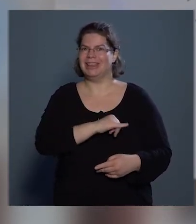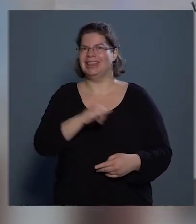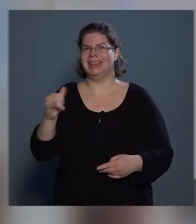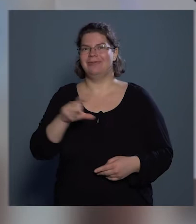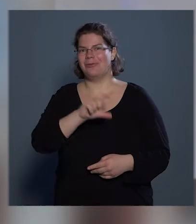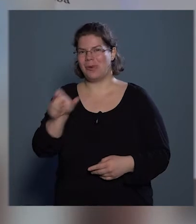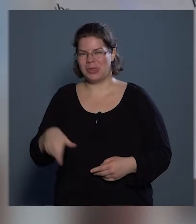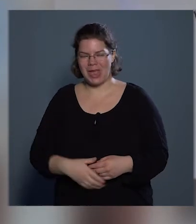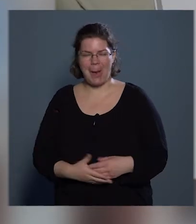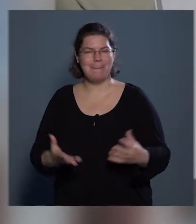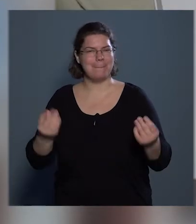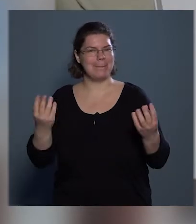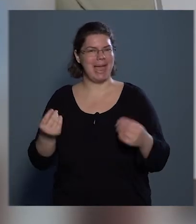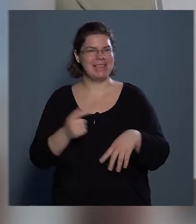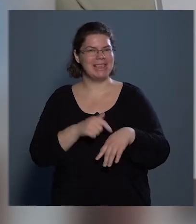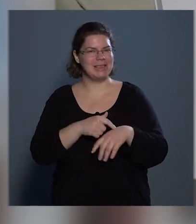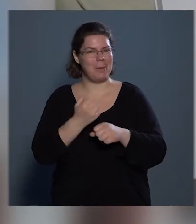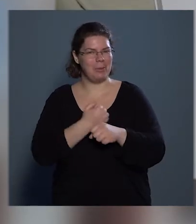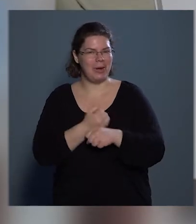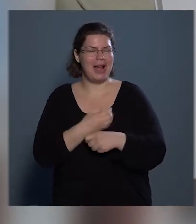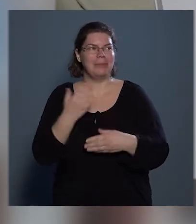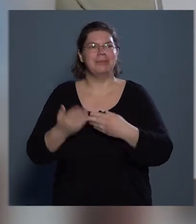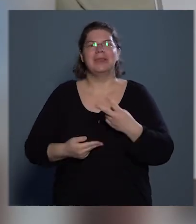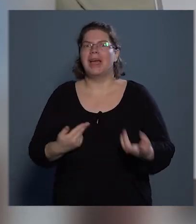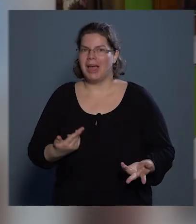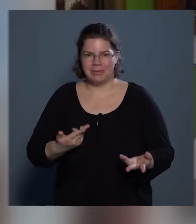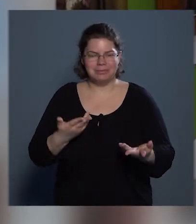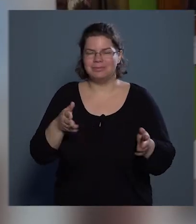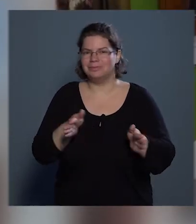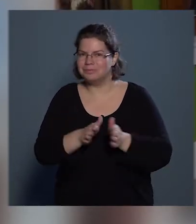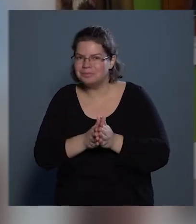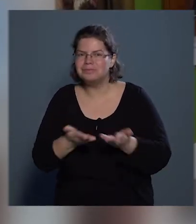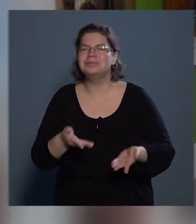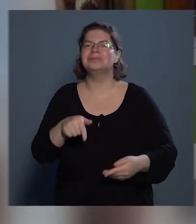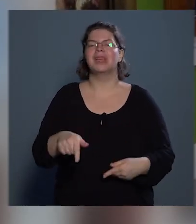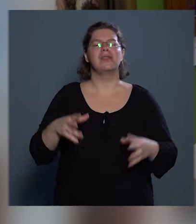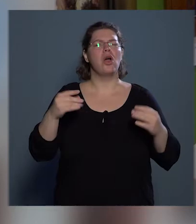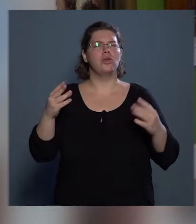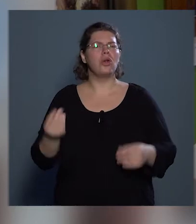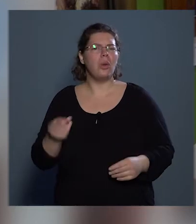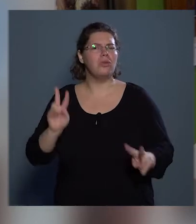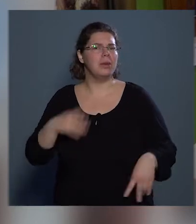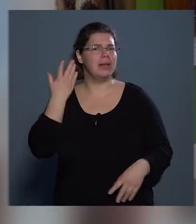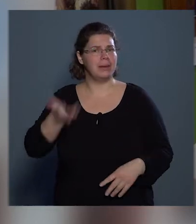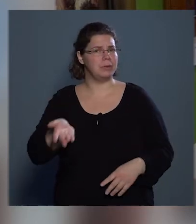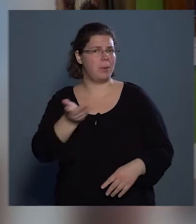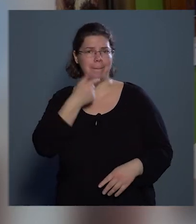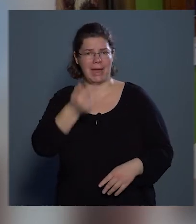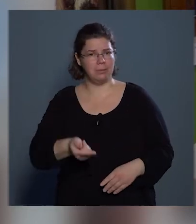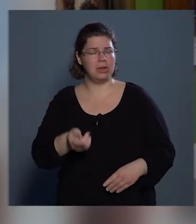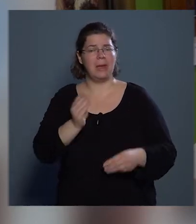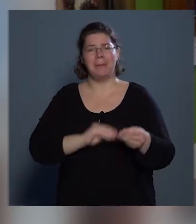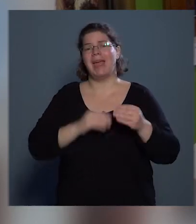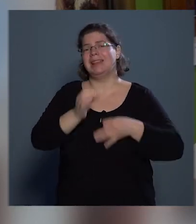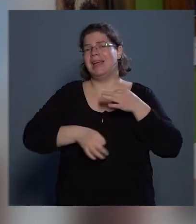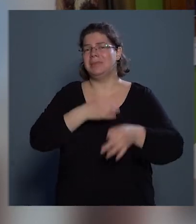idő munkája, amíg összeállt végül ez a könyv? Nagyon sok. Tényleg nem tudom megmondani, mert természetesen